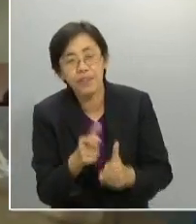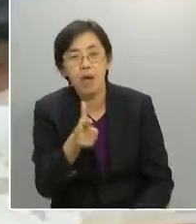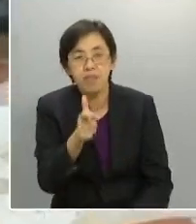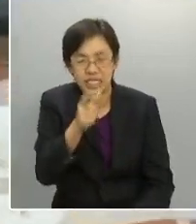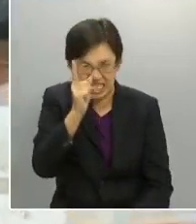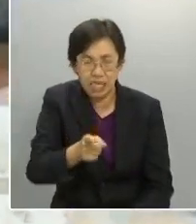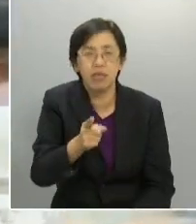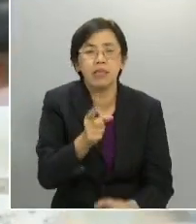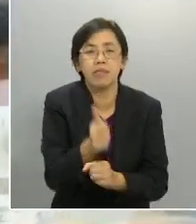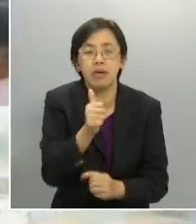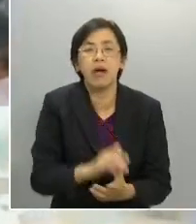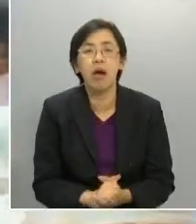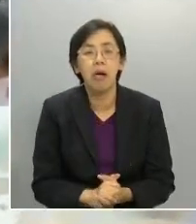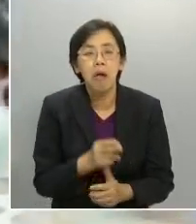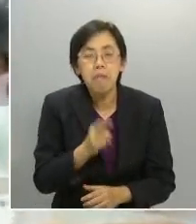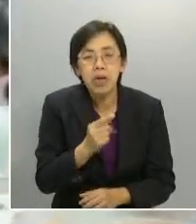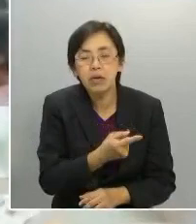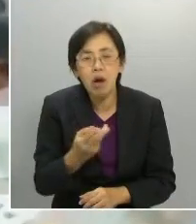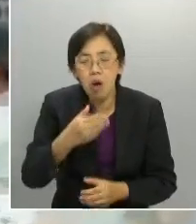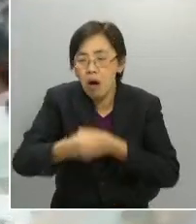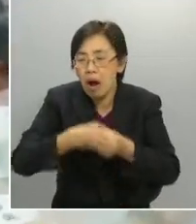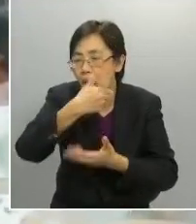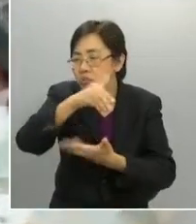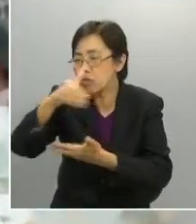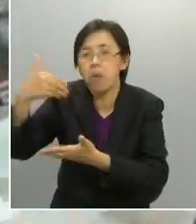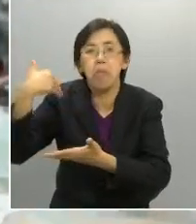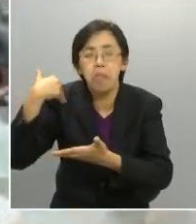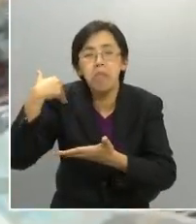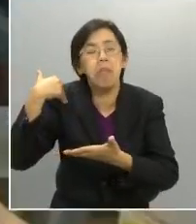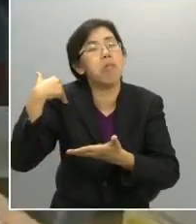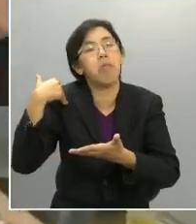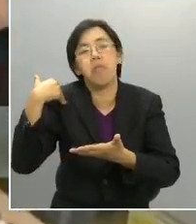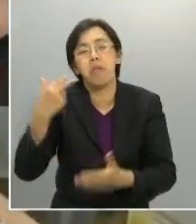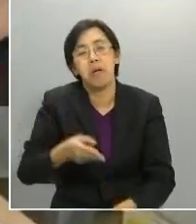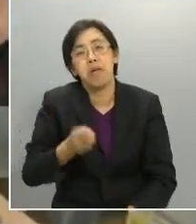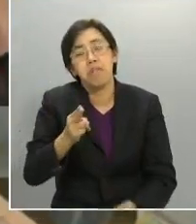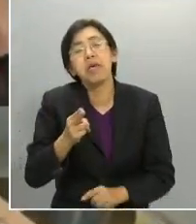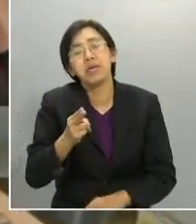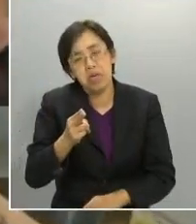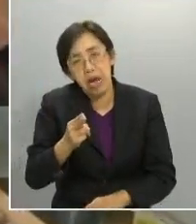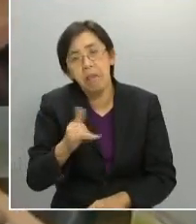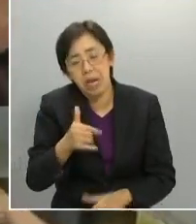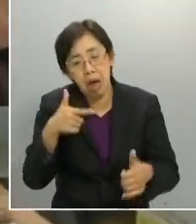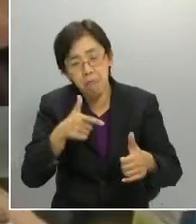จริงได้ผลิตแล้วมากมายแล้วก็มีการส่งขายด้วยนะคะ คืออาวุธเนี้ยค่ะสามารถทำให้คนเสียชีวิตได้สบายๆเลย